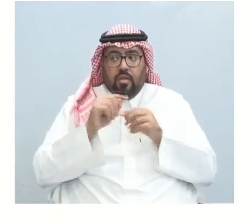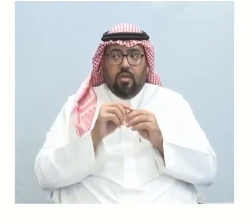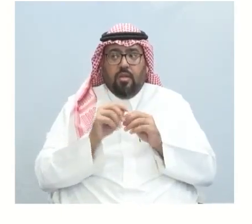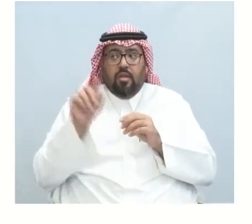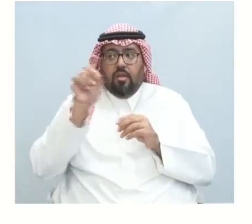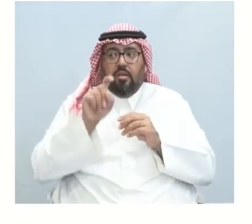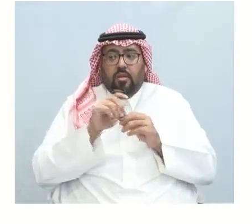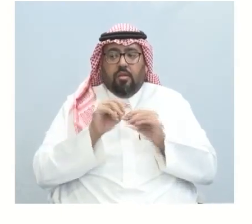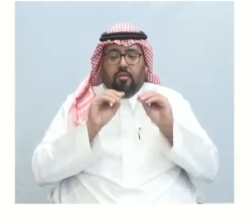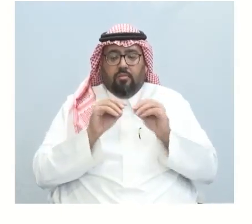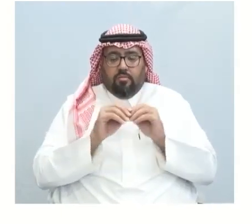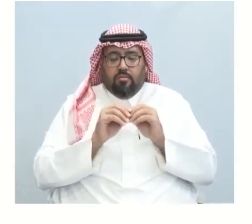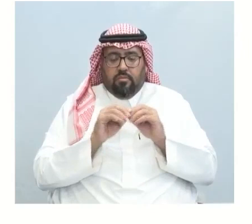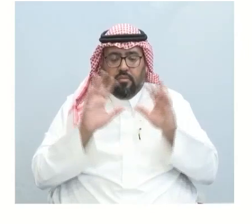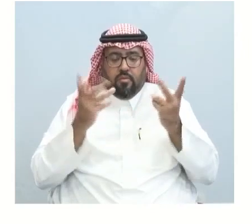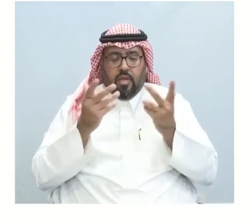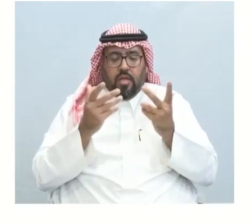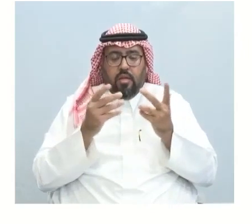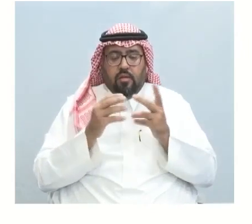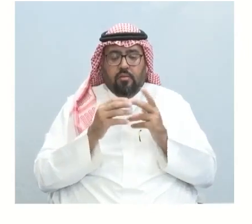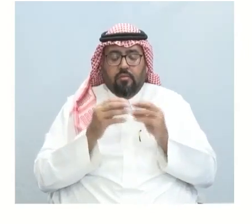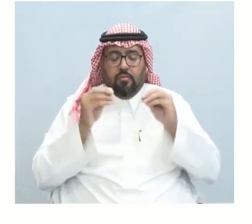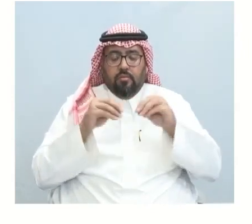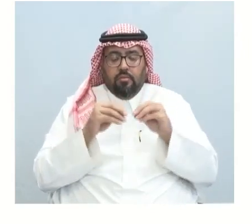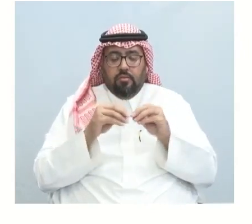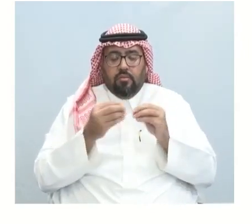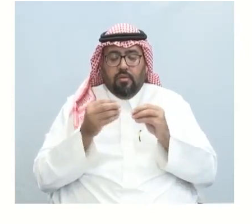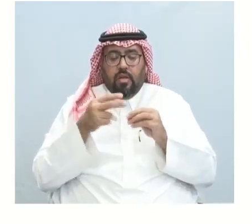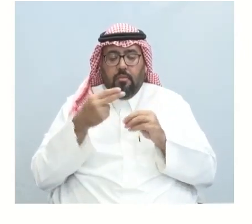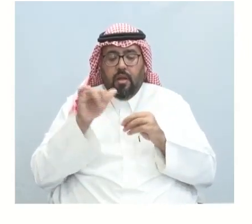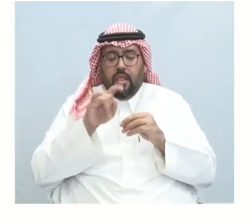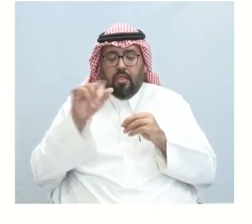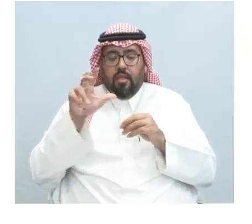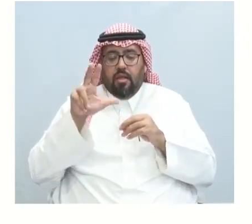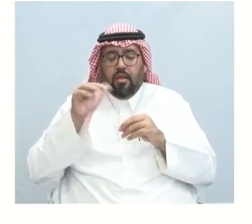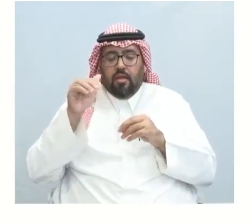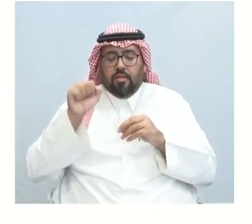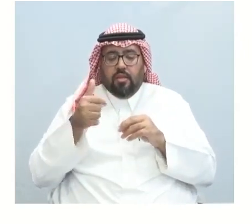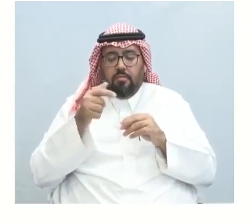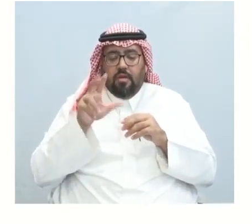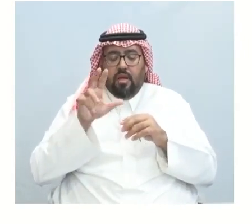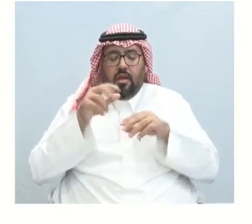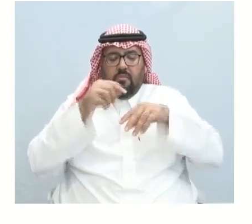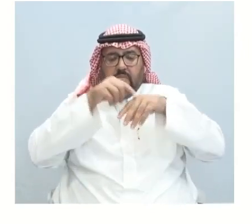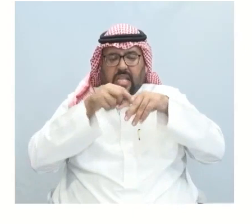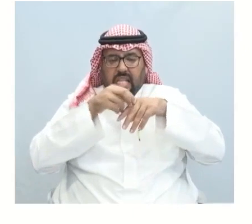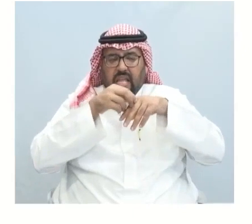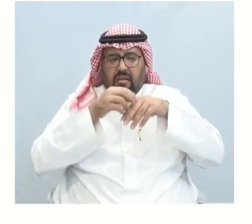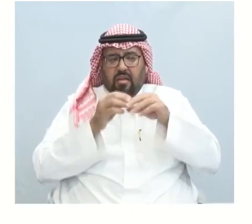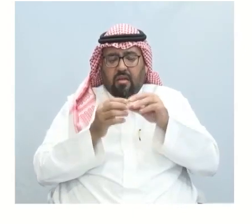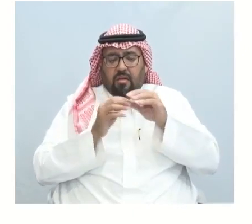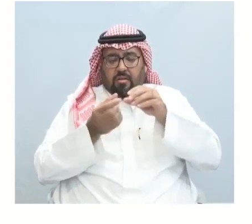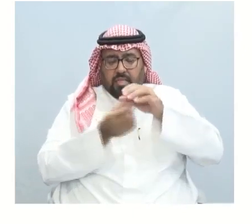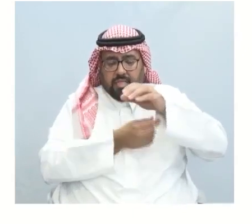على مستوى واسئله التحصيلي اين يتم او تحدث عمليه هذا الاخصاب هل حدثت في المهبل ام في المبيض ام في